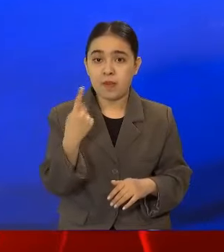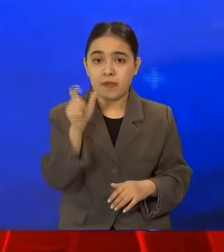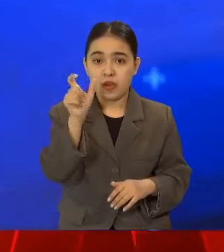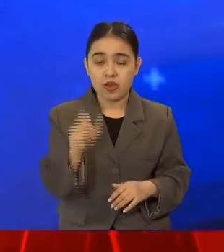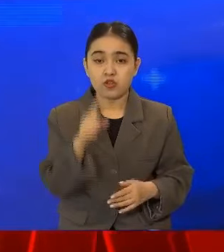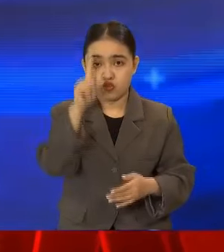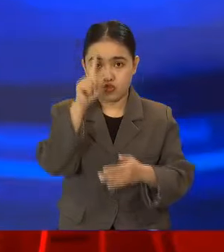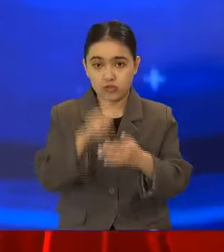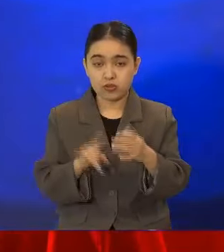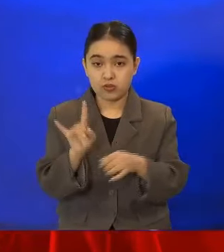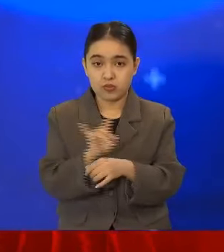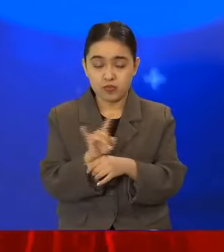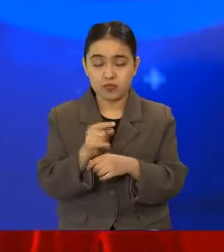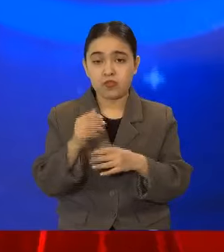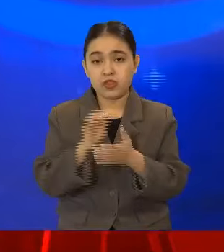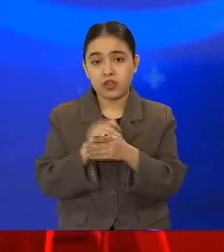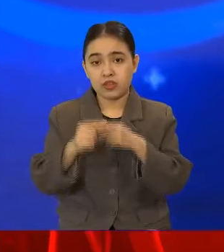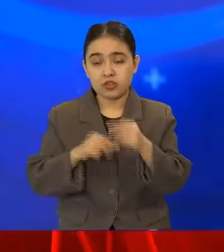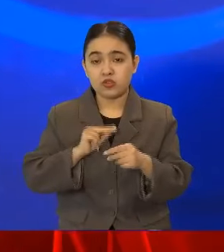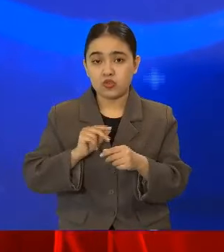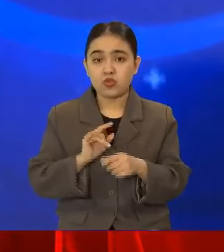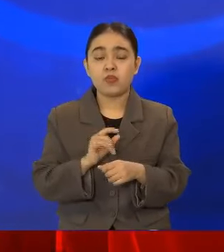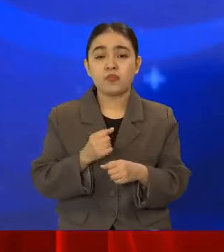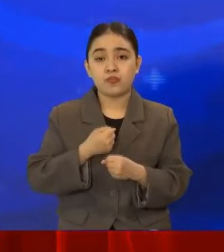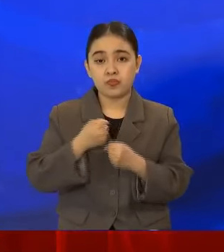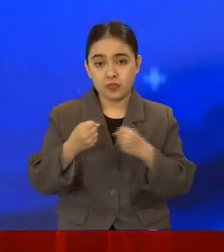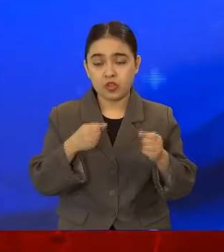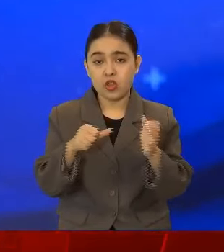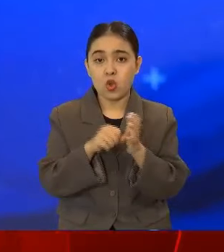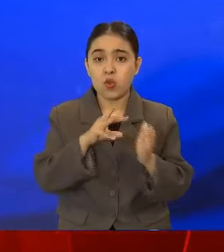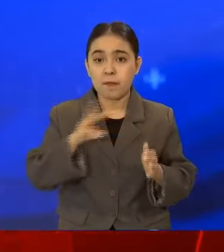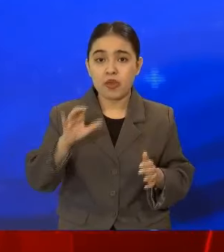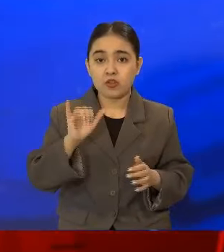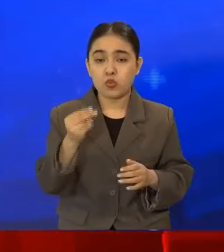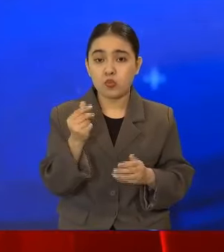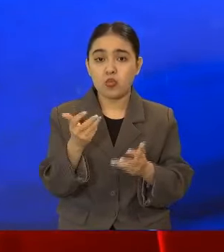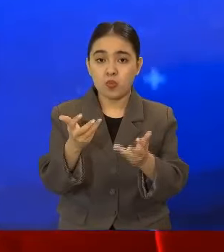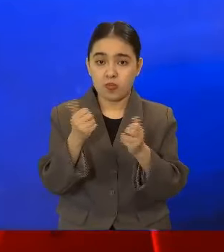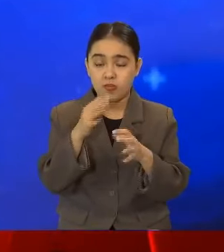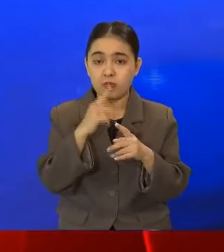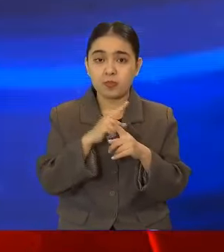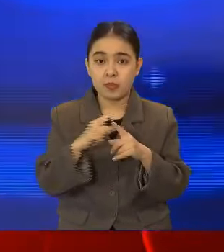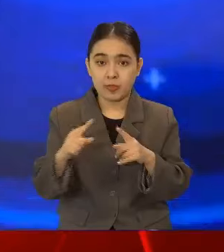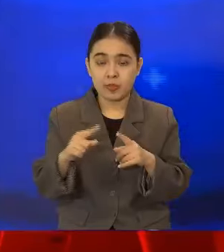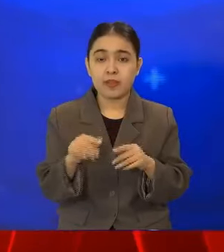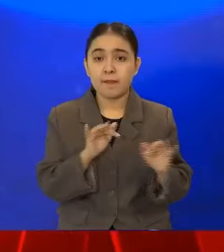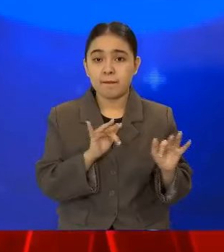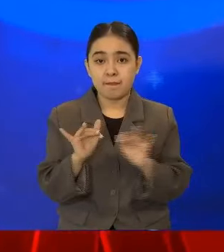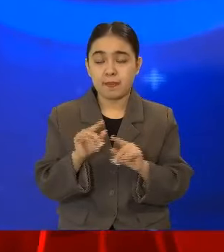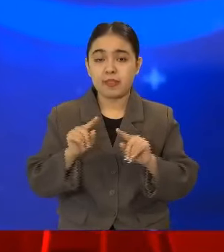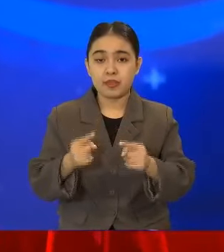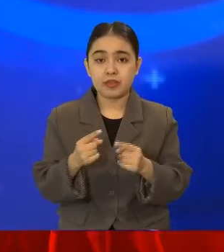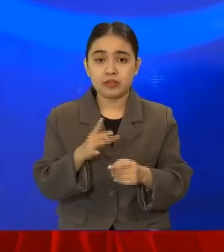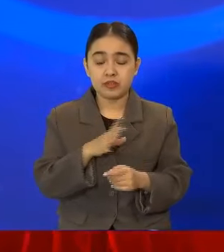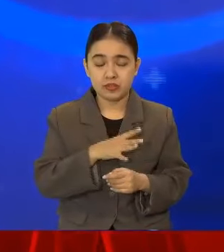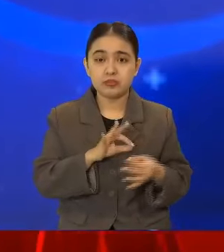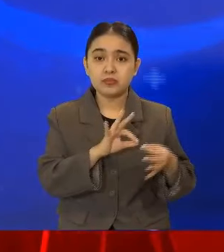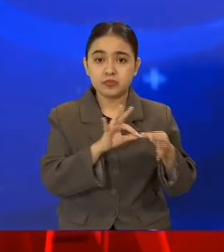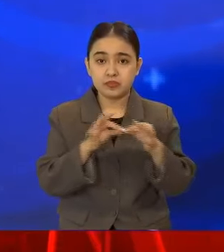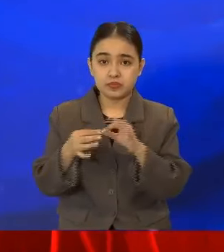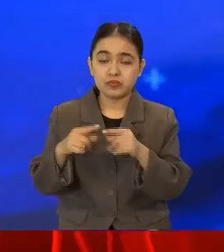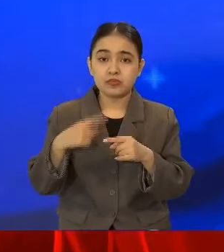fuqaroni ishonchiga kirib, tanishlari orqali ishga joylashtirish uchun 6 million so'm pul olgan vaqtida protsessual tartibda ushlangan.